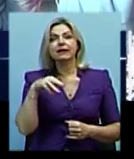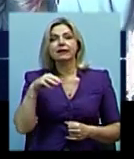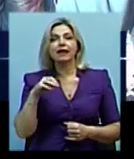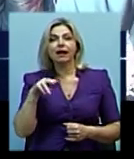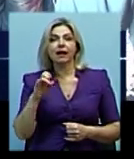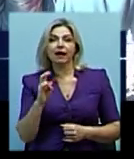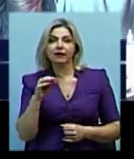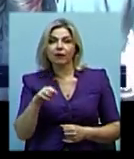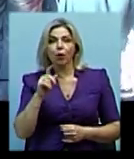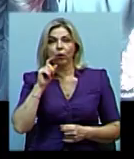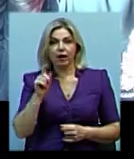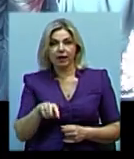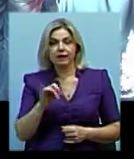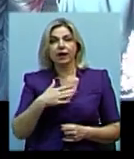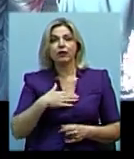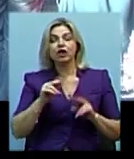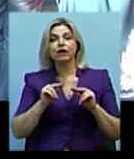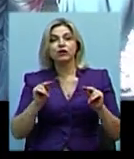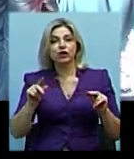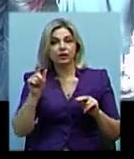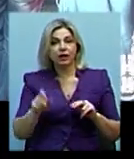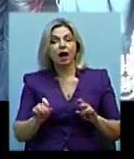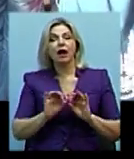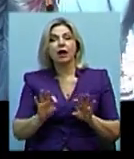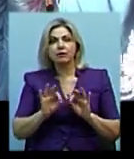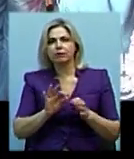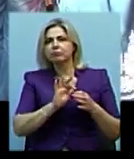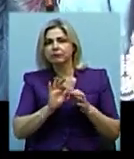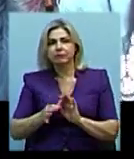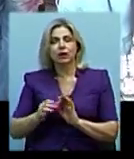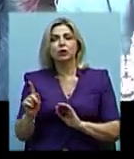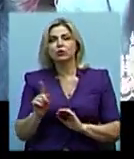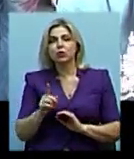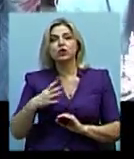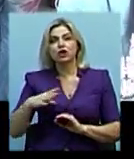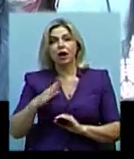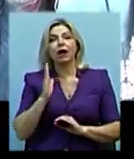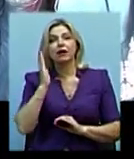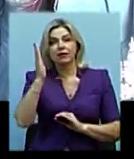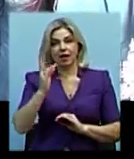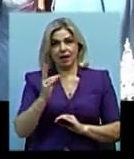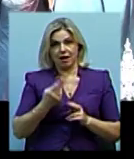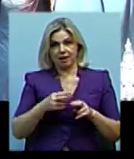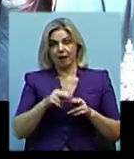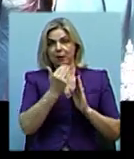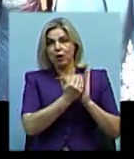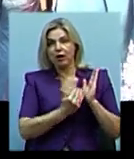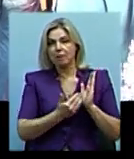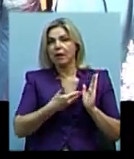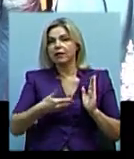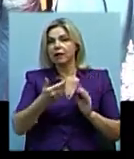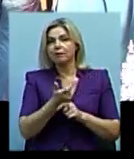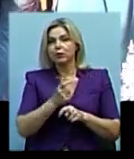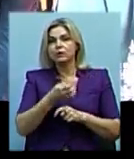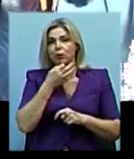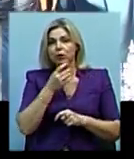І наша вчителька, вона нам розповіла доволі докладно, що чекає на нас по цій програмі. Нам дуже сподобалося,